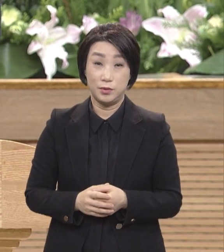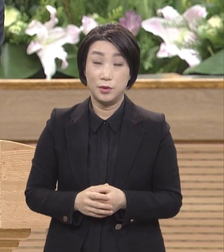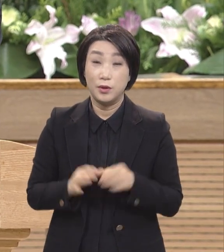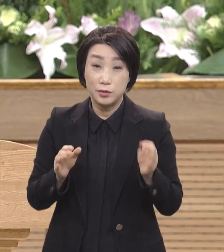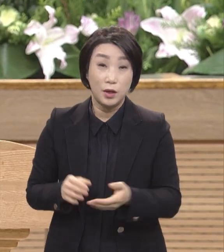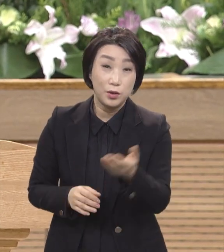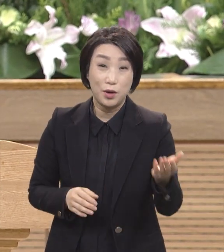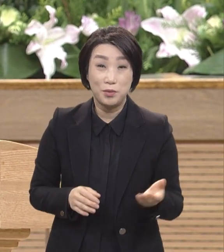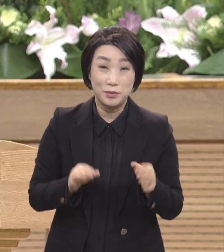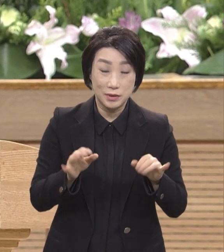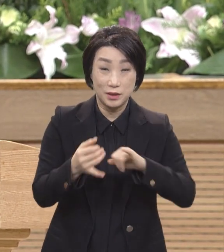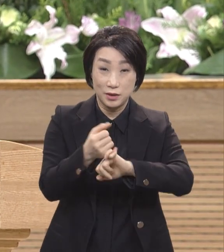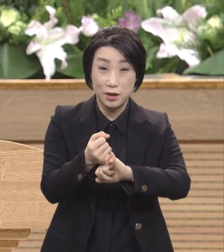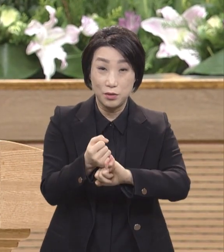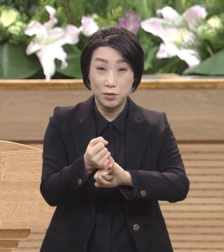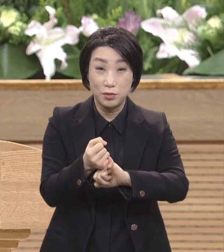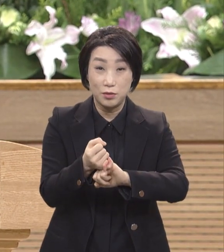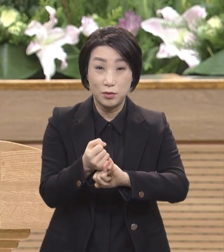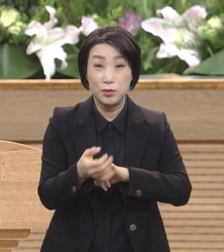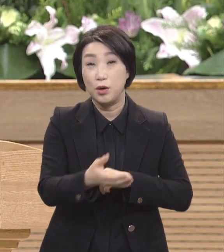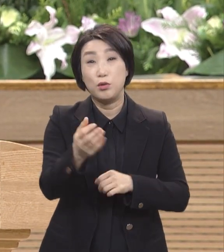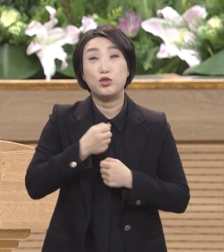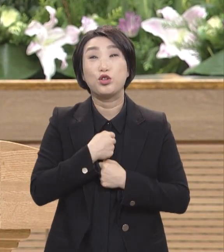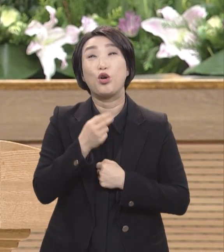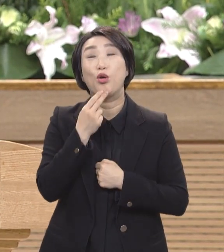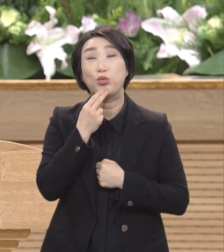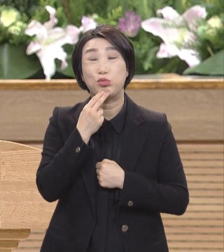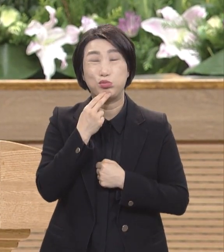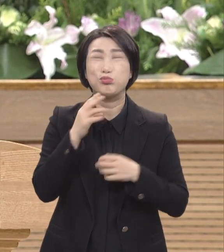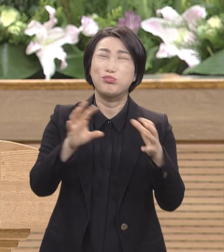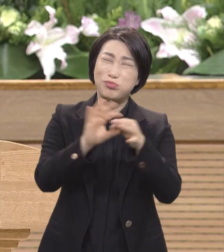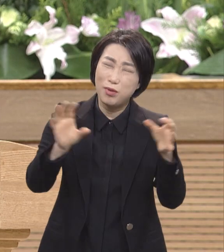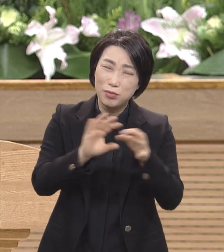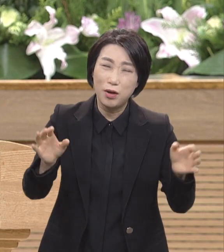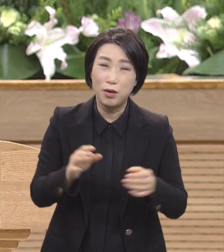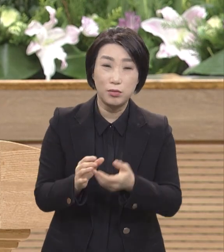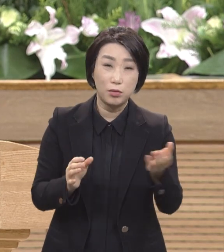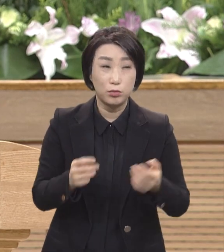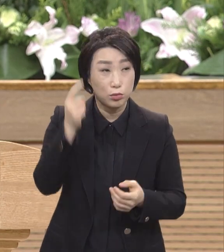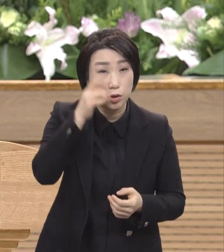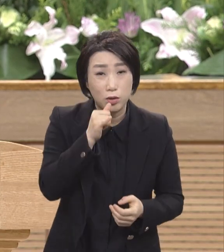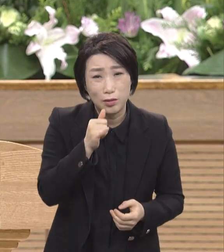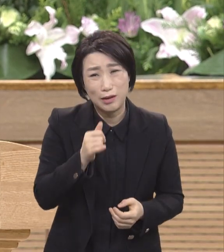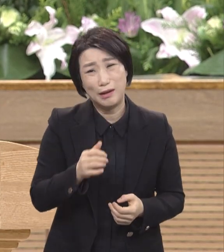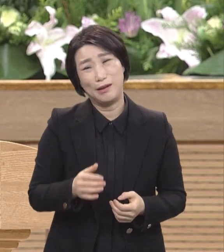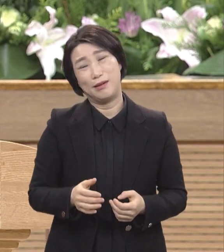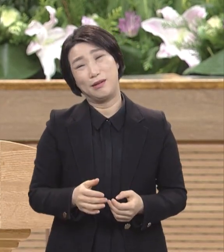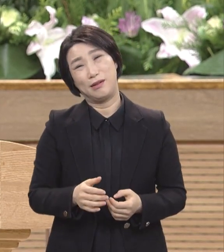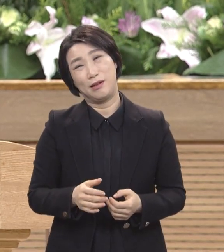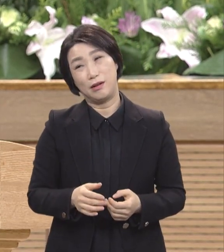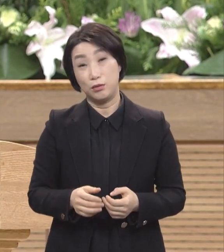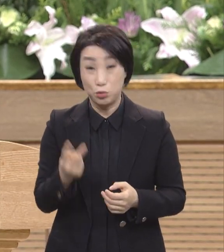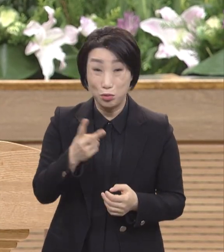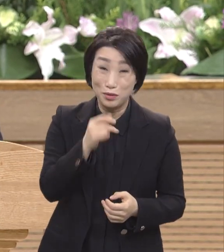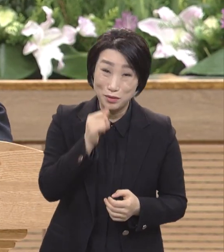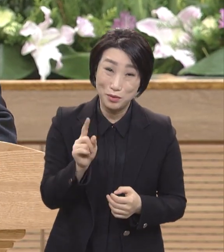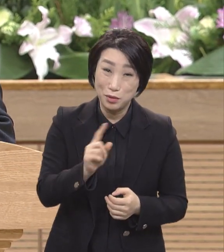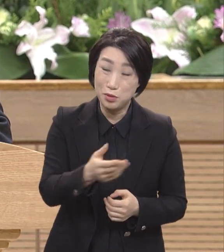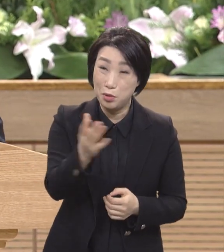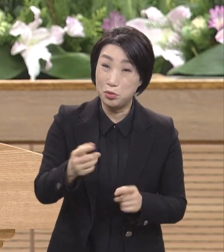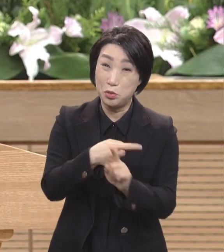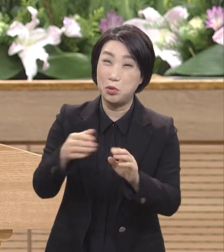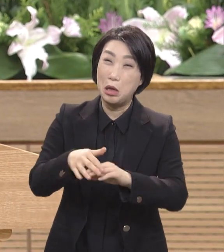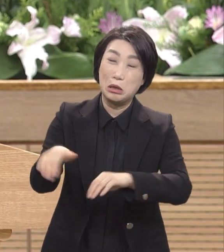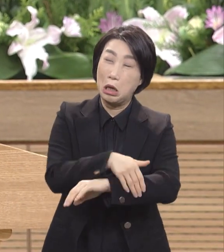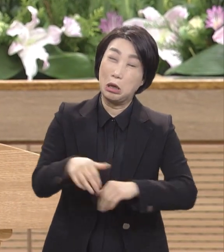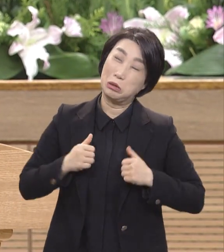그런데 우리는 약속을 안 지켜도 된다고 생각해. 아니 아야 그냥